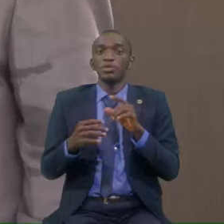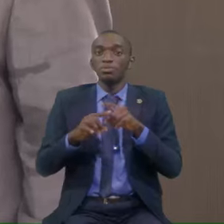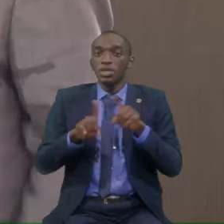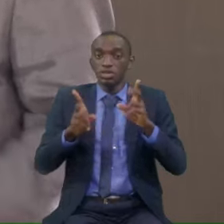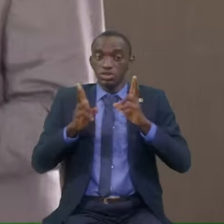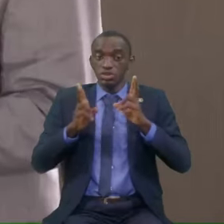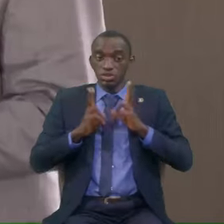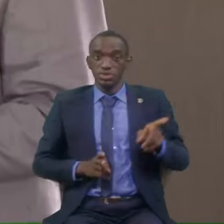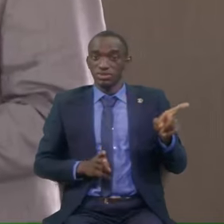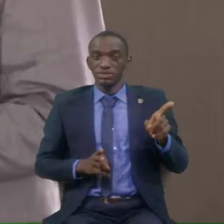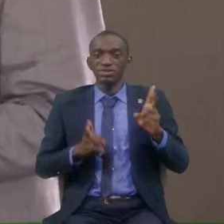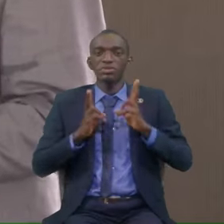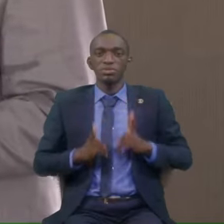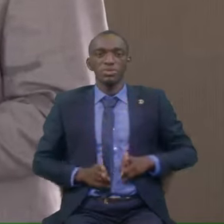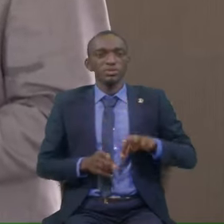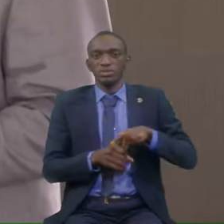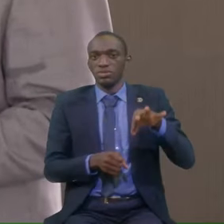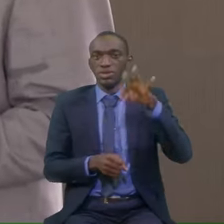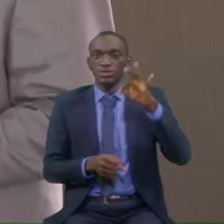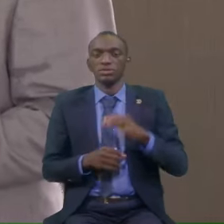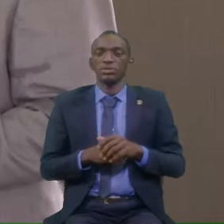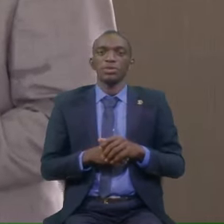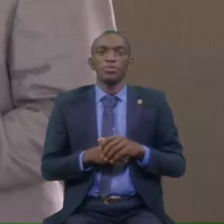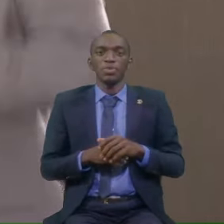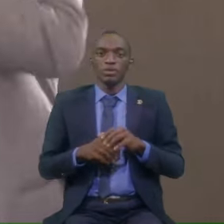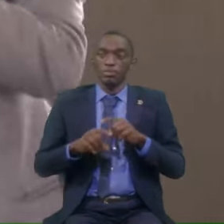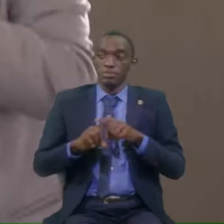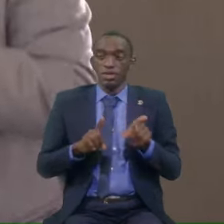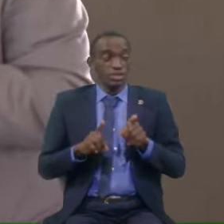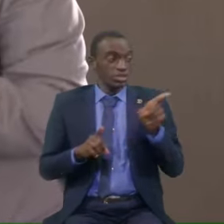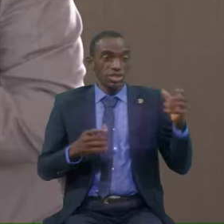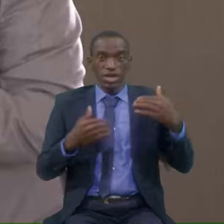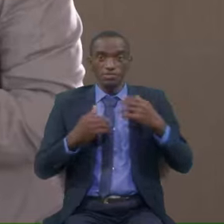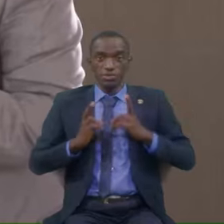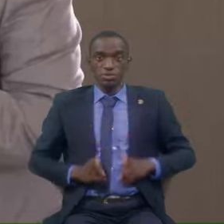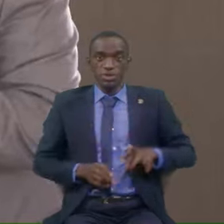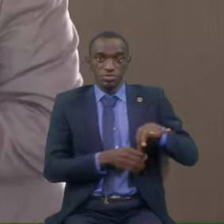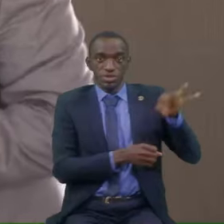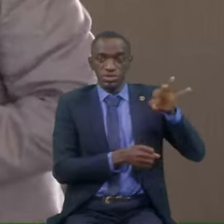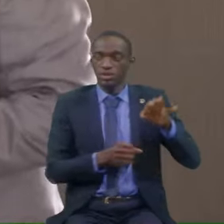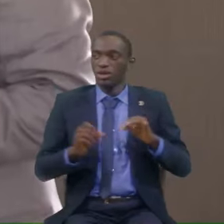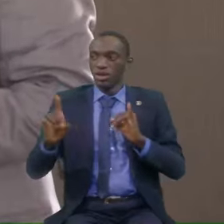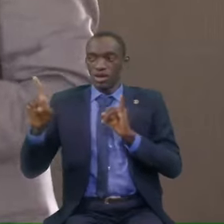Nous devons discerner. Ça, c'est l'esprit humain. J'ai le Saint-Esprit.